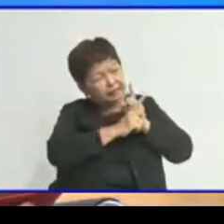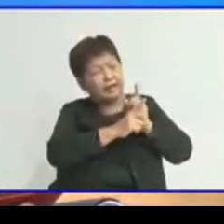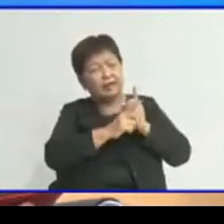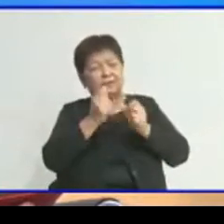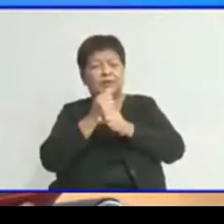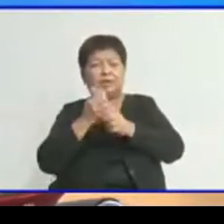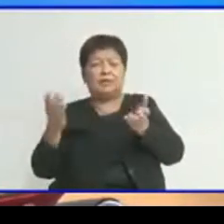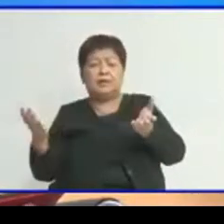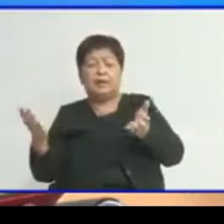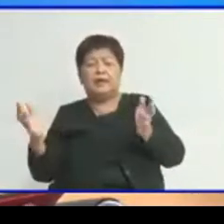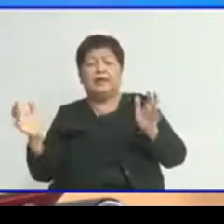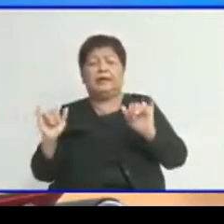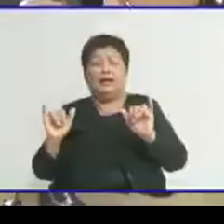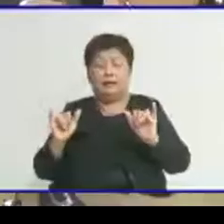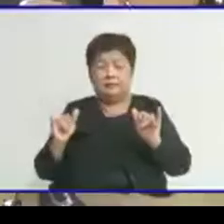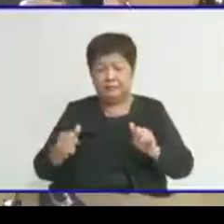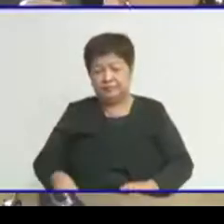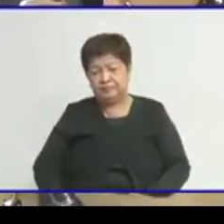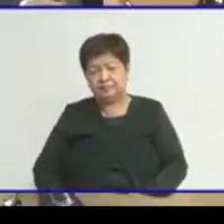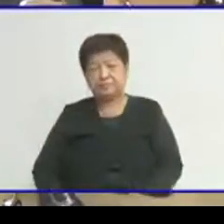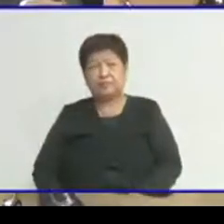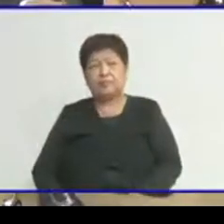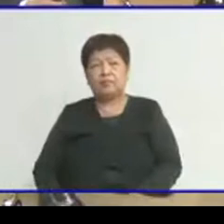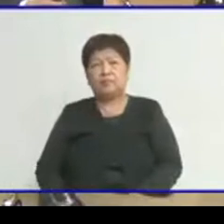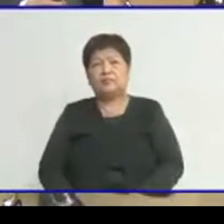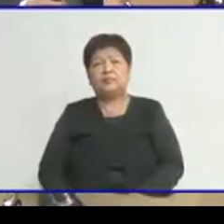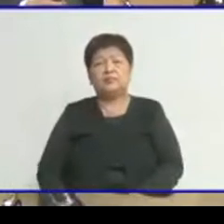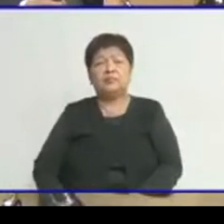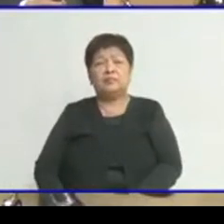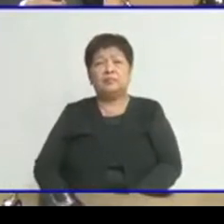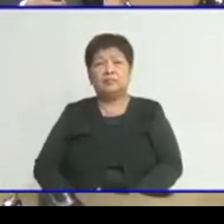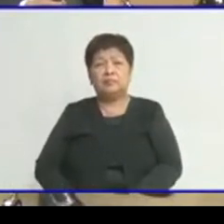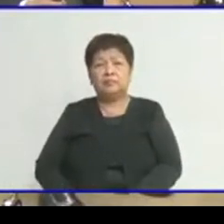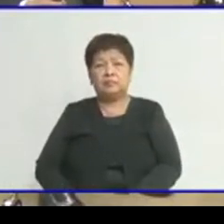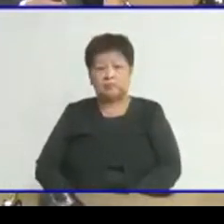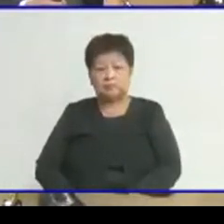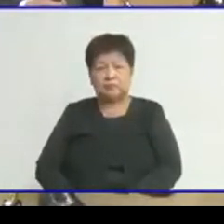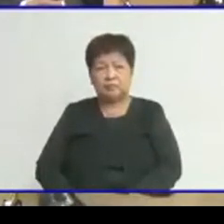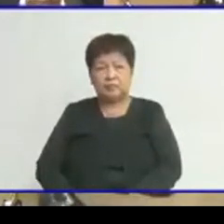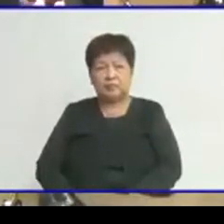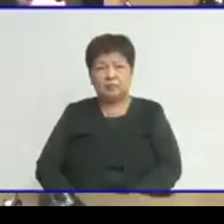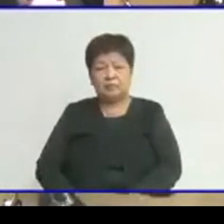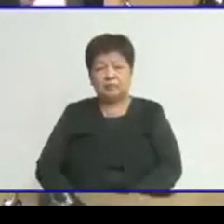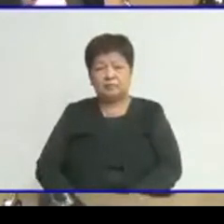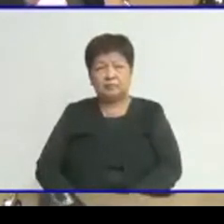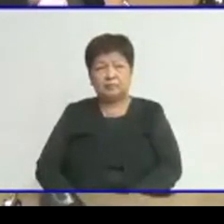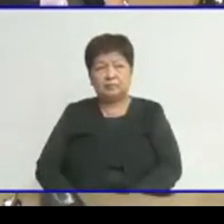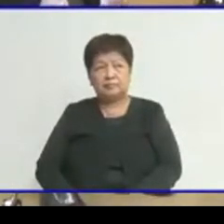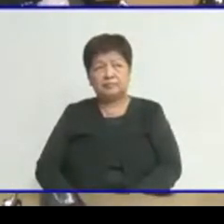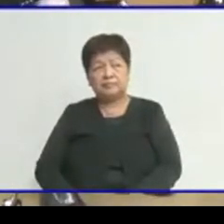bring people who are underground to the NSA system and I think this is so